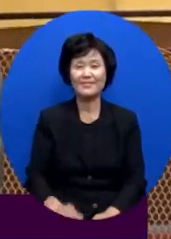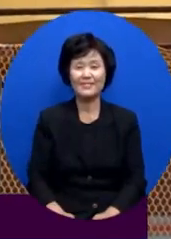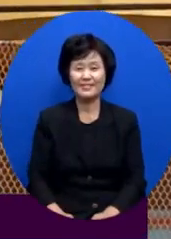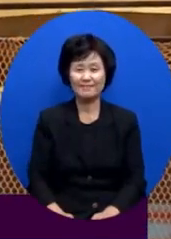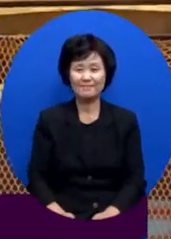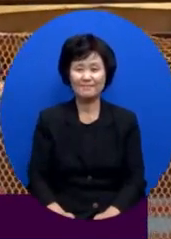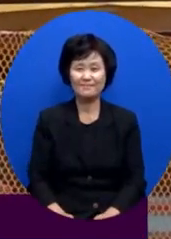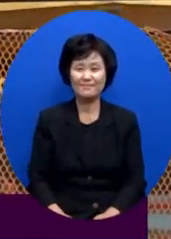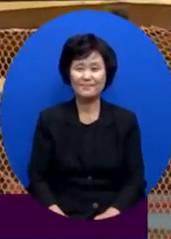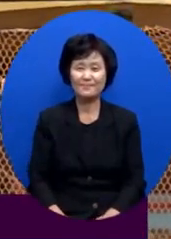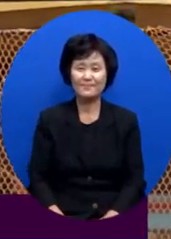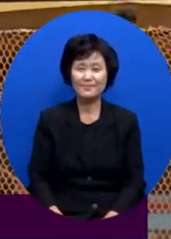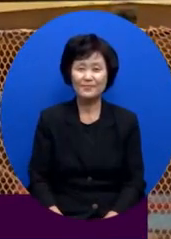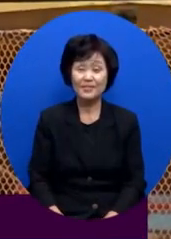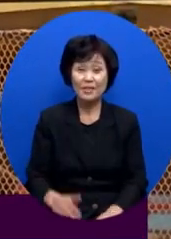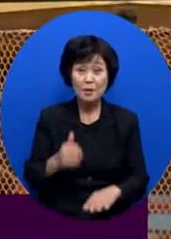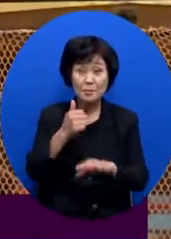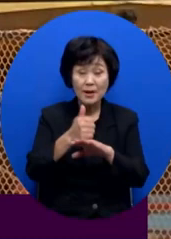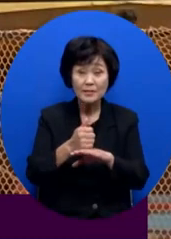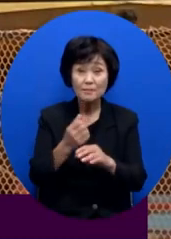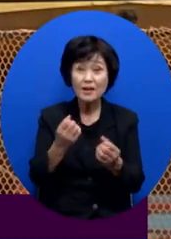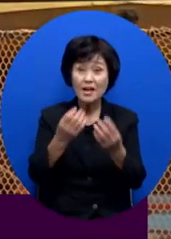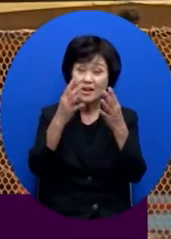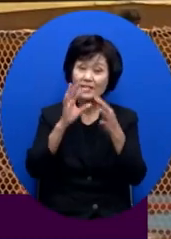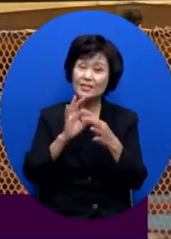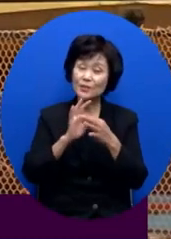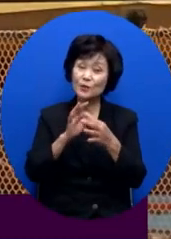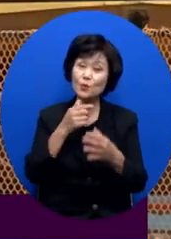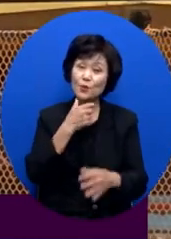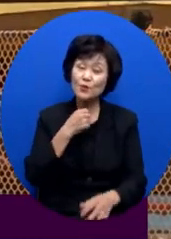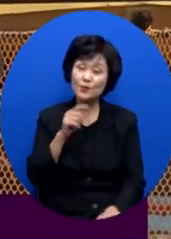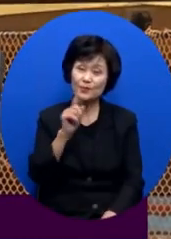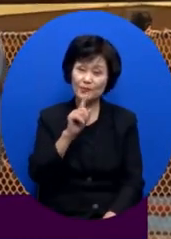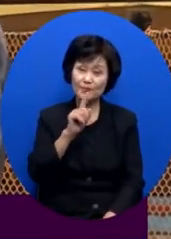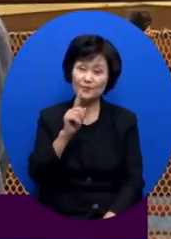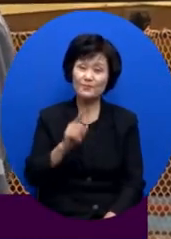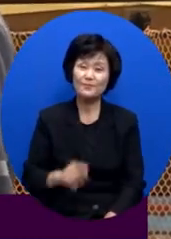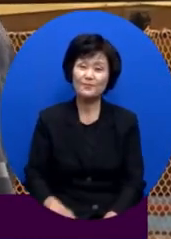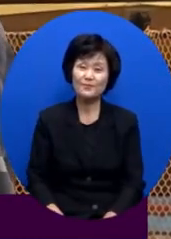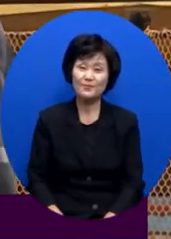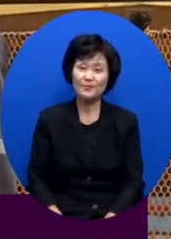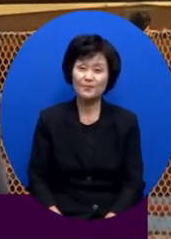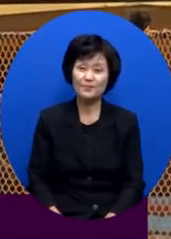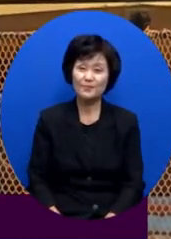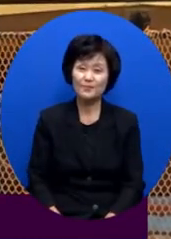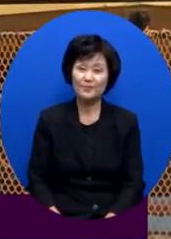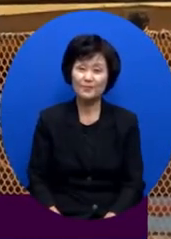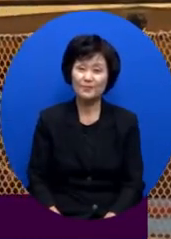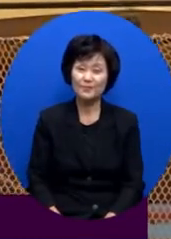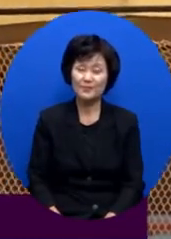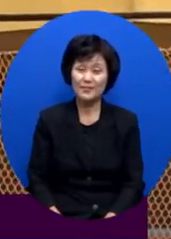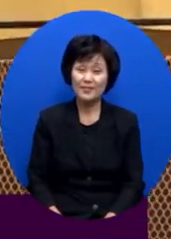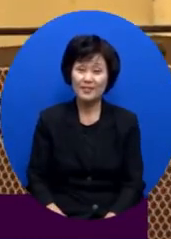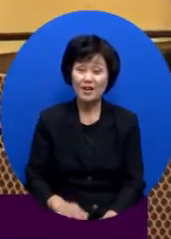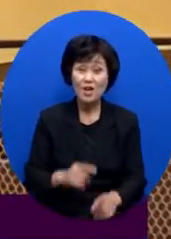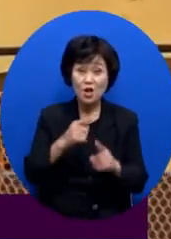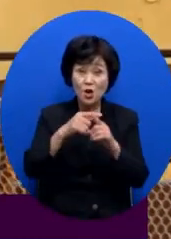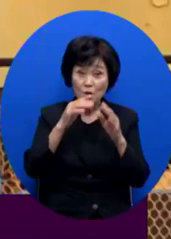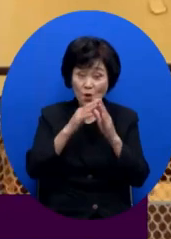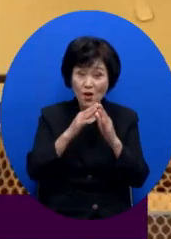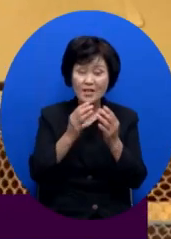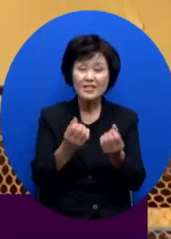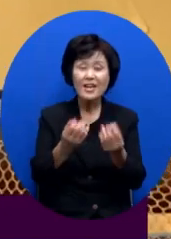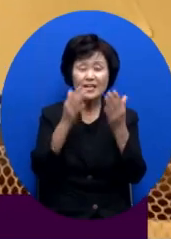믿어 의심치 않습니다. 네, 마지막으로 이번 행사 통해서 또 바라는 점 한 말씀 또 짚어주십시오. 네, 저희 연세중앙교회가 이번 행사를